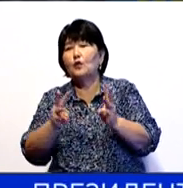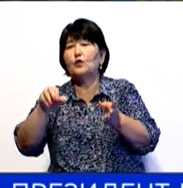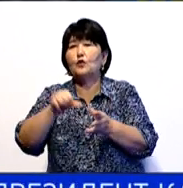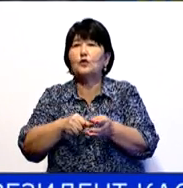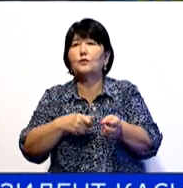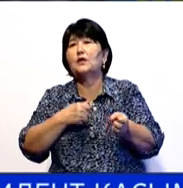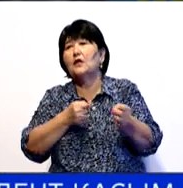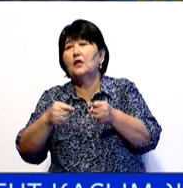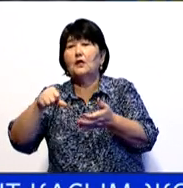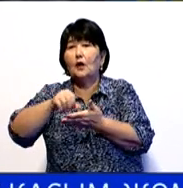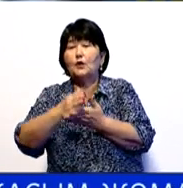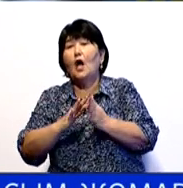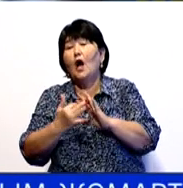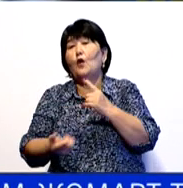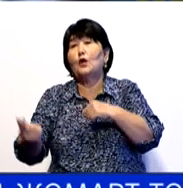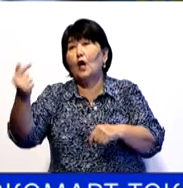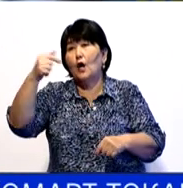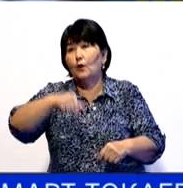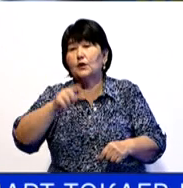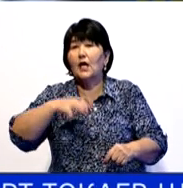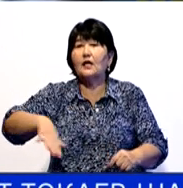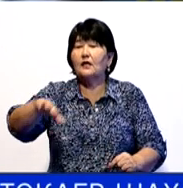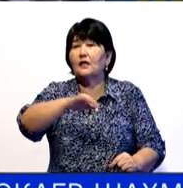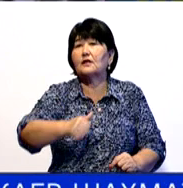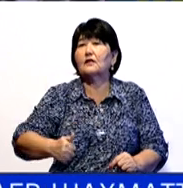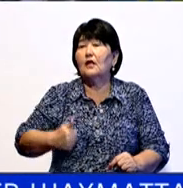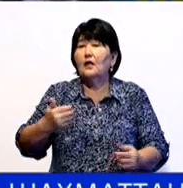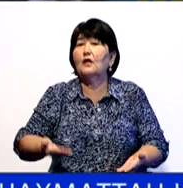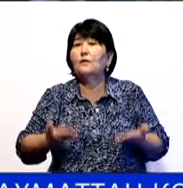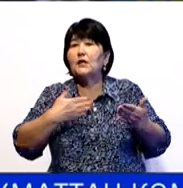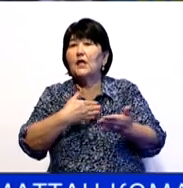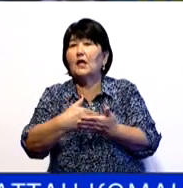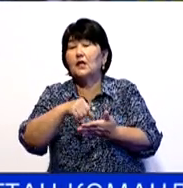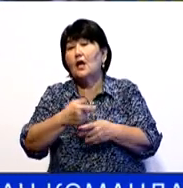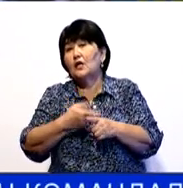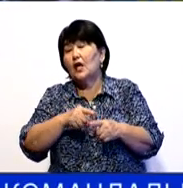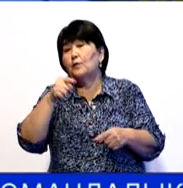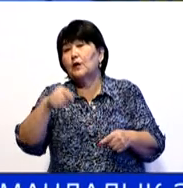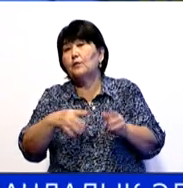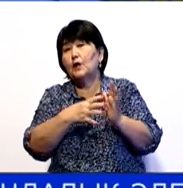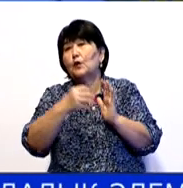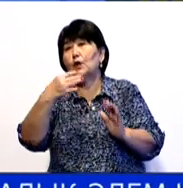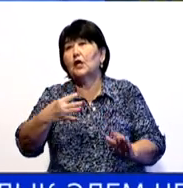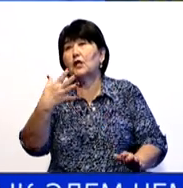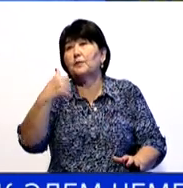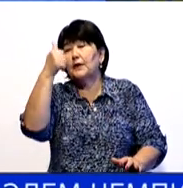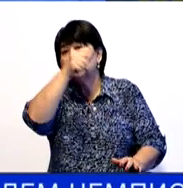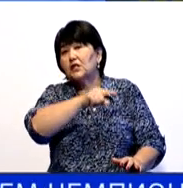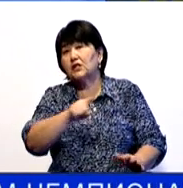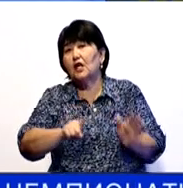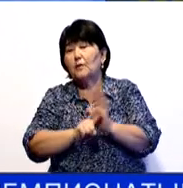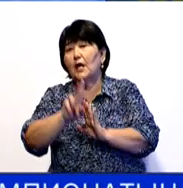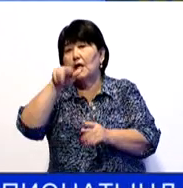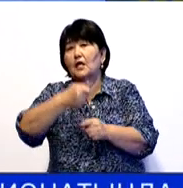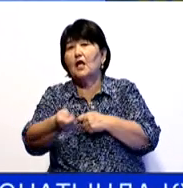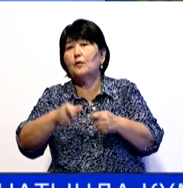ортасында өткізді. Ауылға оралысымен елдің еңсесін тіктеуге білек сыбана кірісті. Яғни 1945 жылдан бастап ел